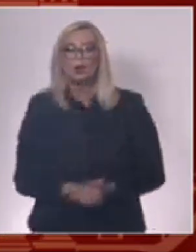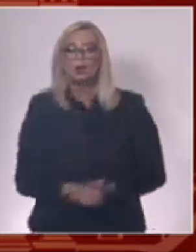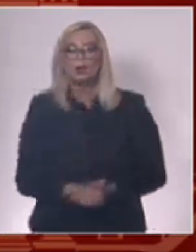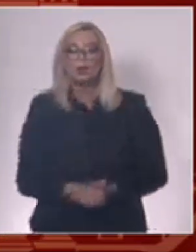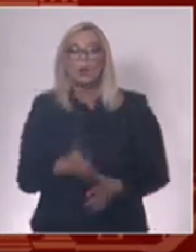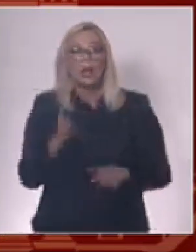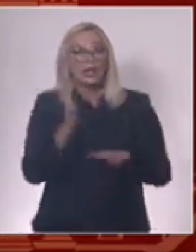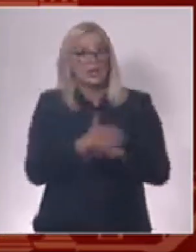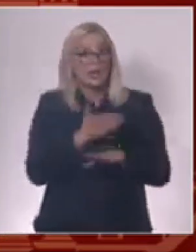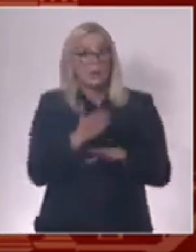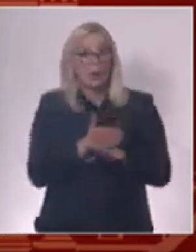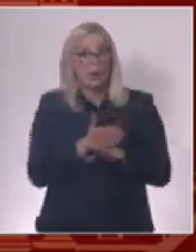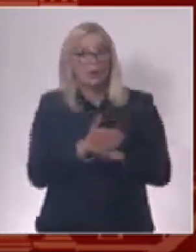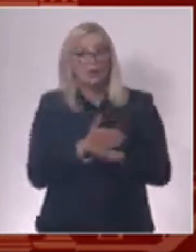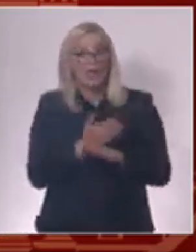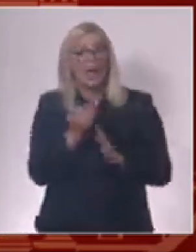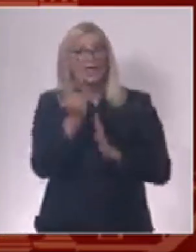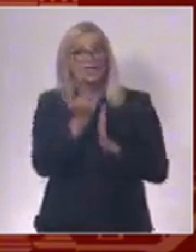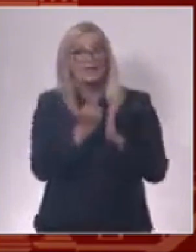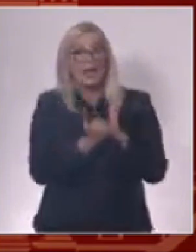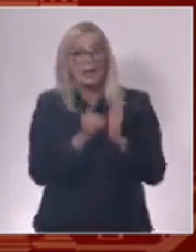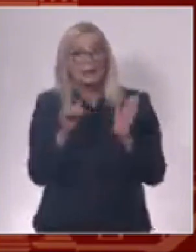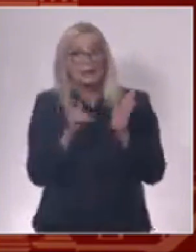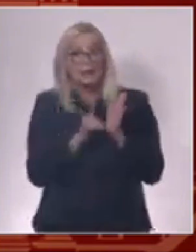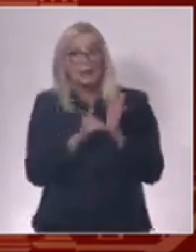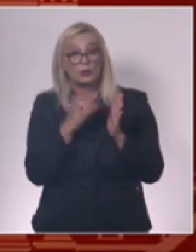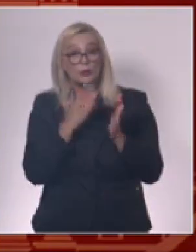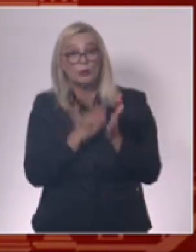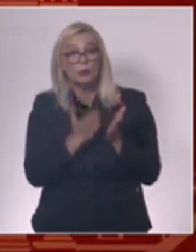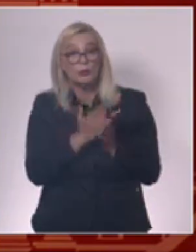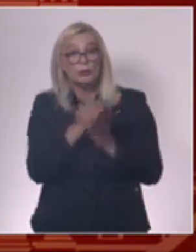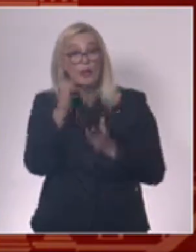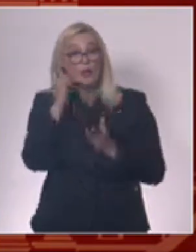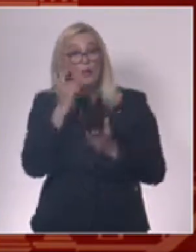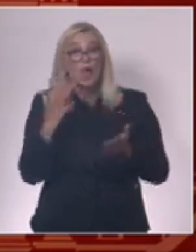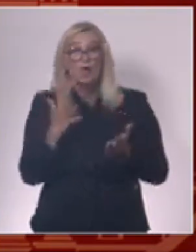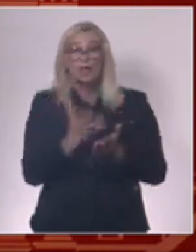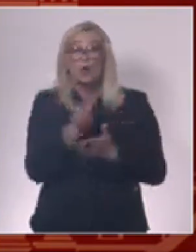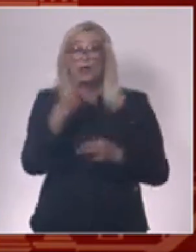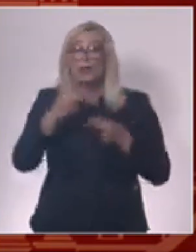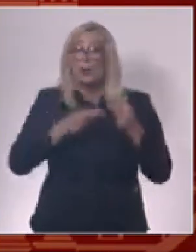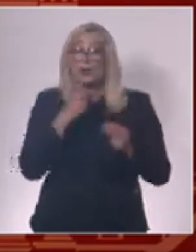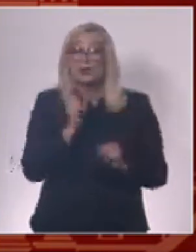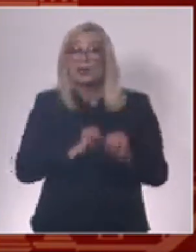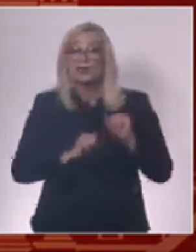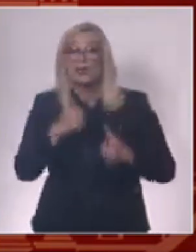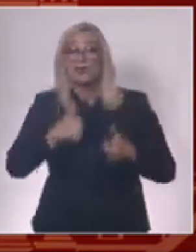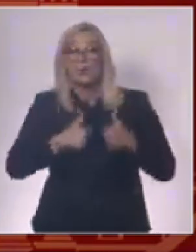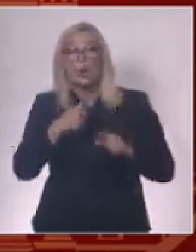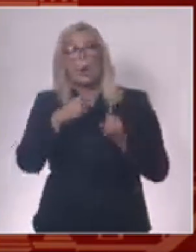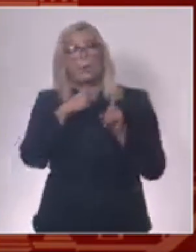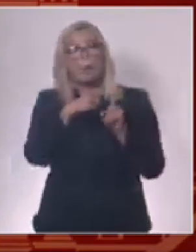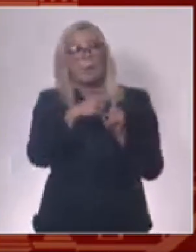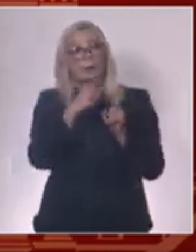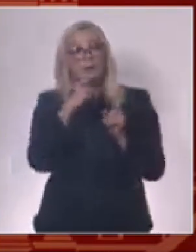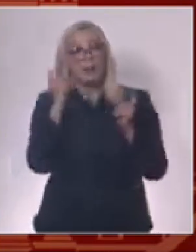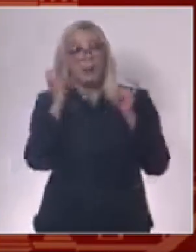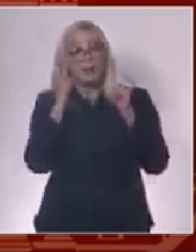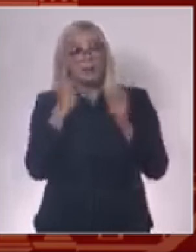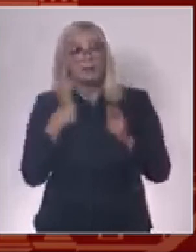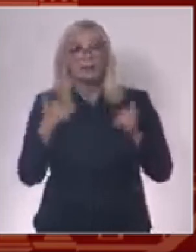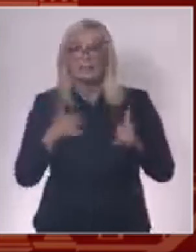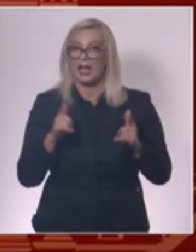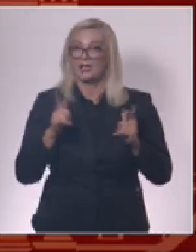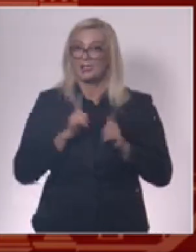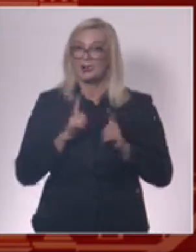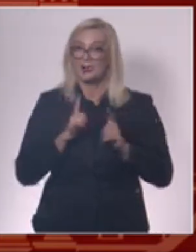која што ги помина оние по закон необходни процедури и мислења, доби од Комисијата за заштита на конкурентност позитивно мислење и веќе се